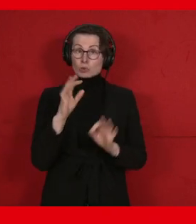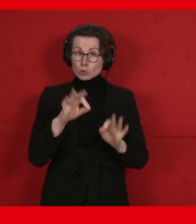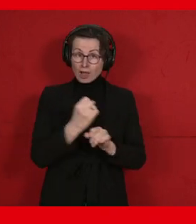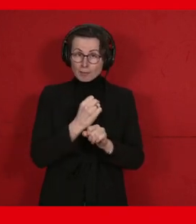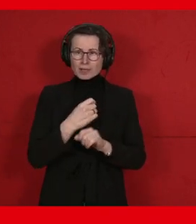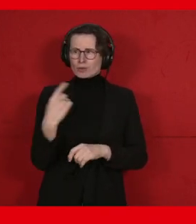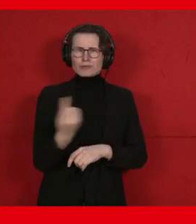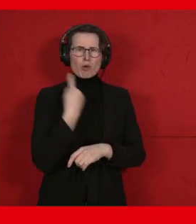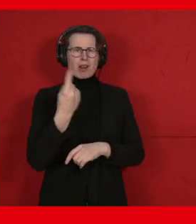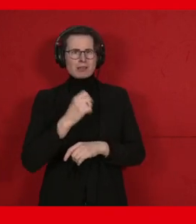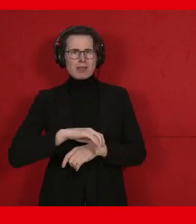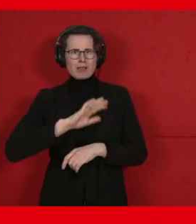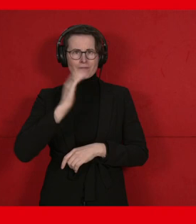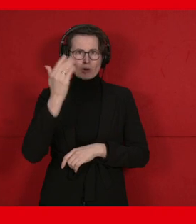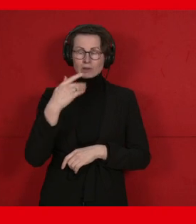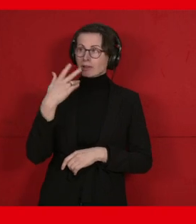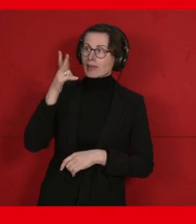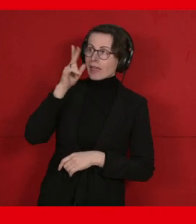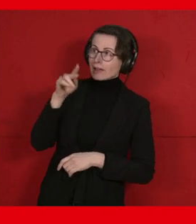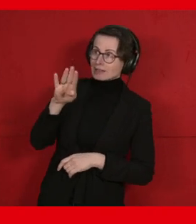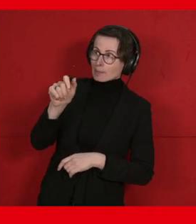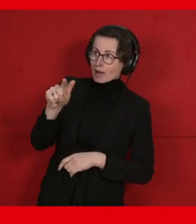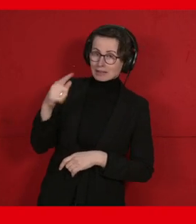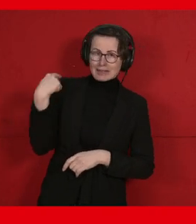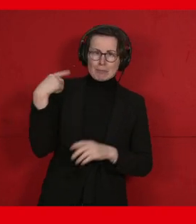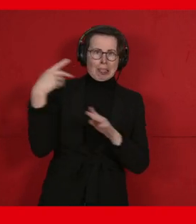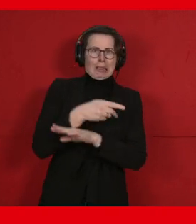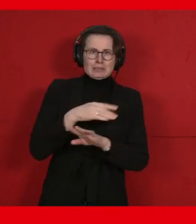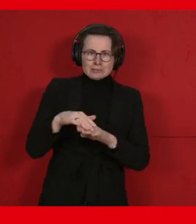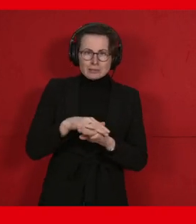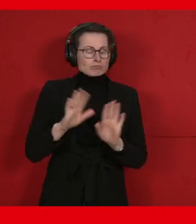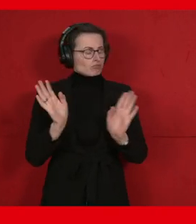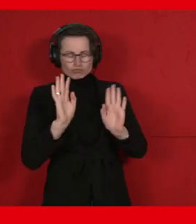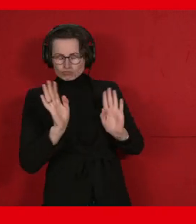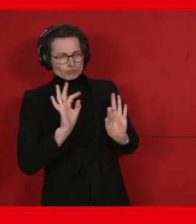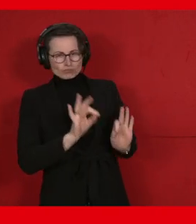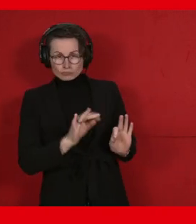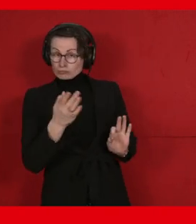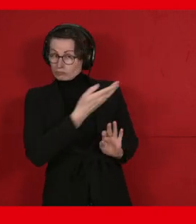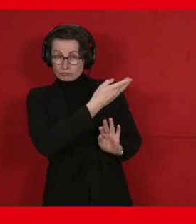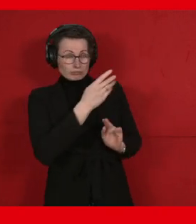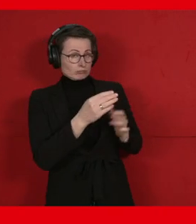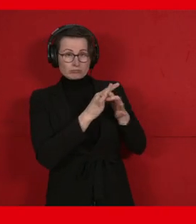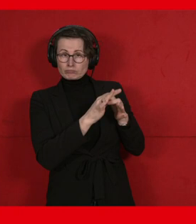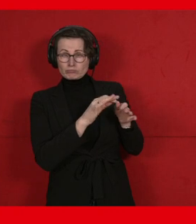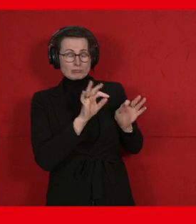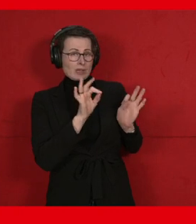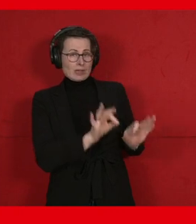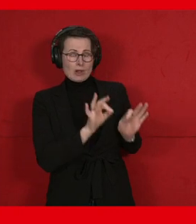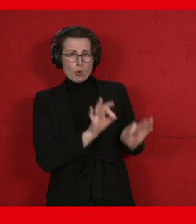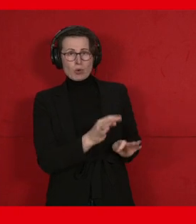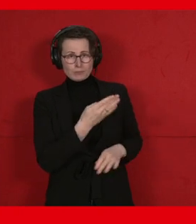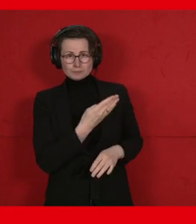wird. Kai Niebert, wir wollten Sie nicht abwürgen. Nein, alles, das passt. Da kann ich genau anknüpfen bei